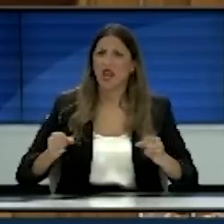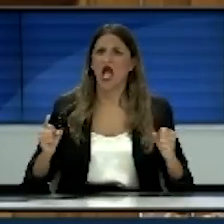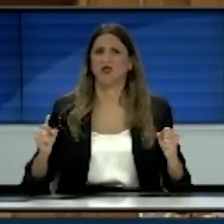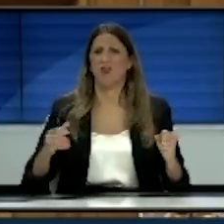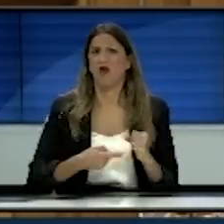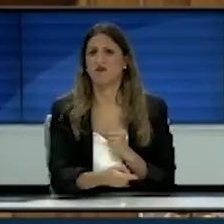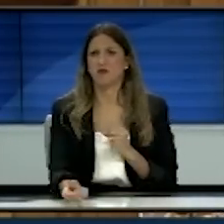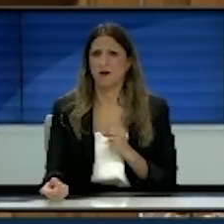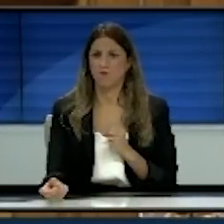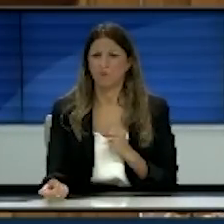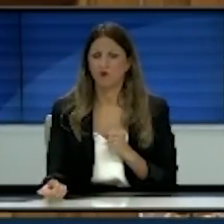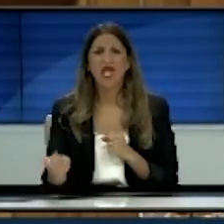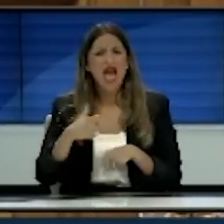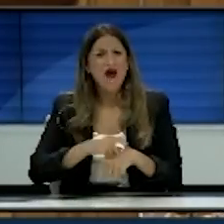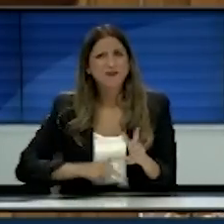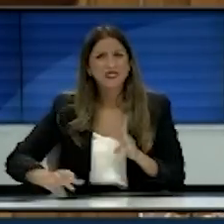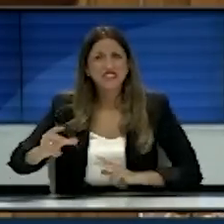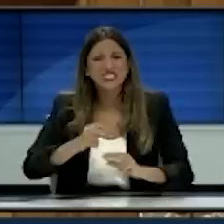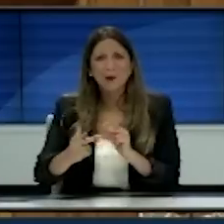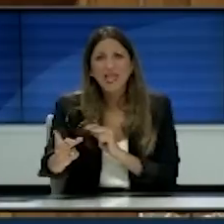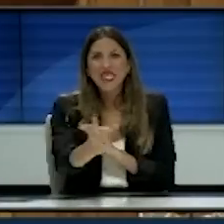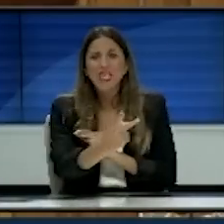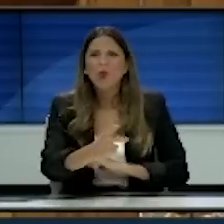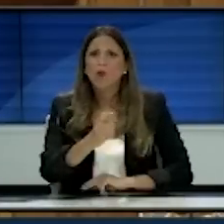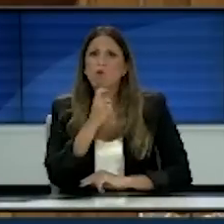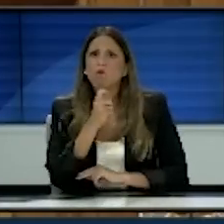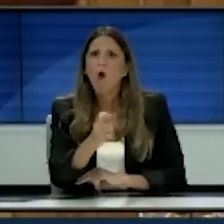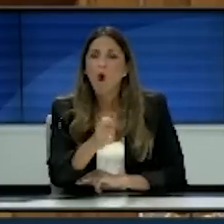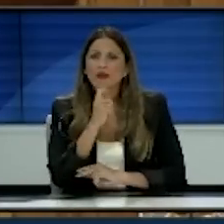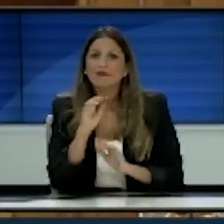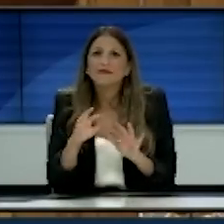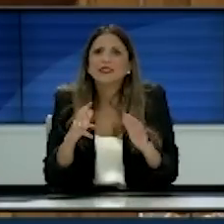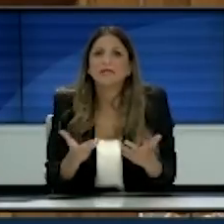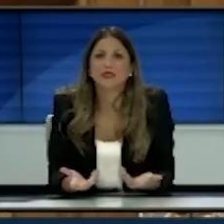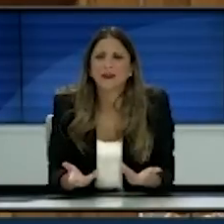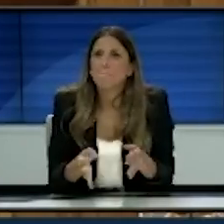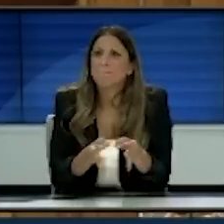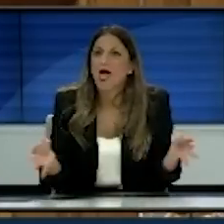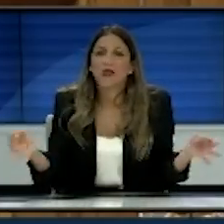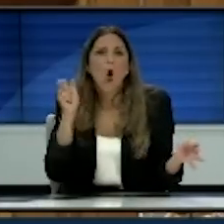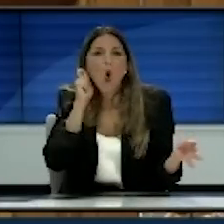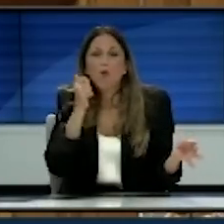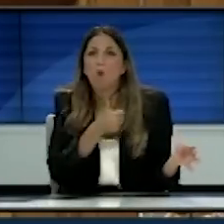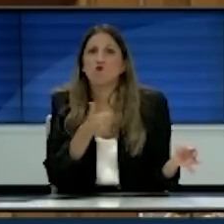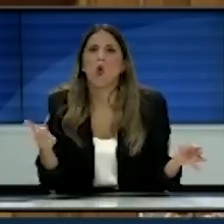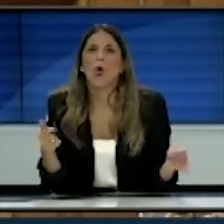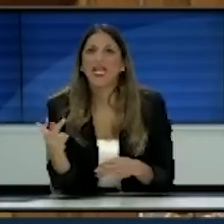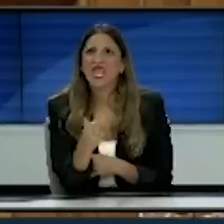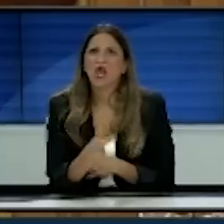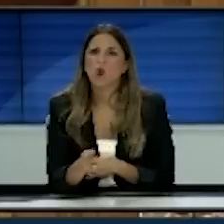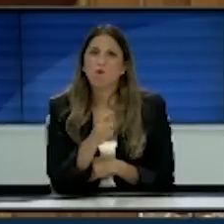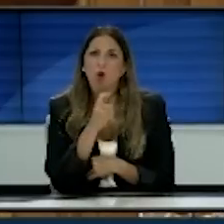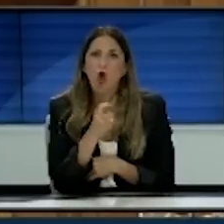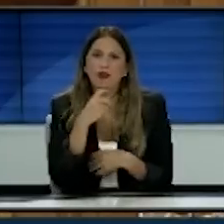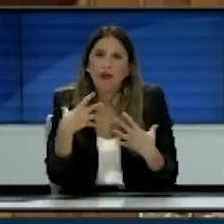υγείας. Βαφτίζετε κοινωνική πολιτική μέτρα μόνο κατ' όνομα φιλεργατικά, όπως αυτό